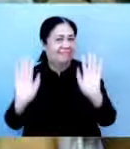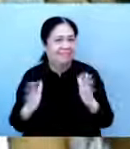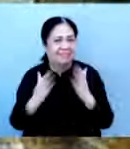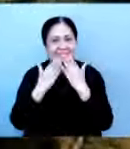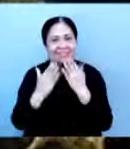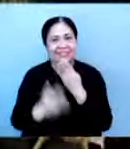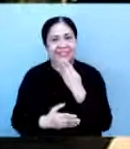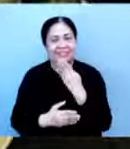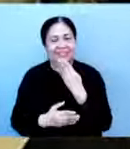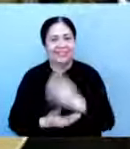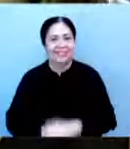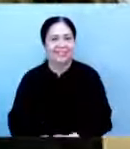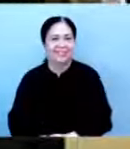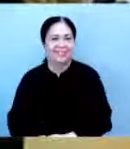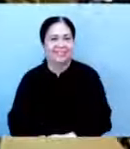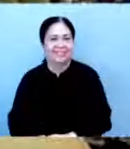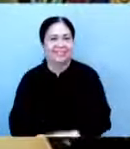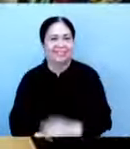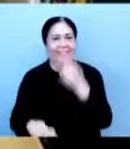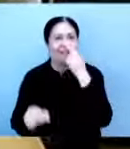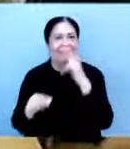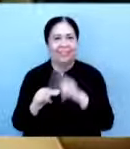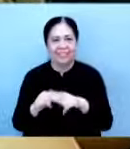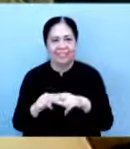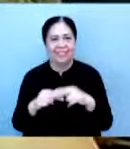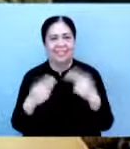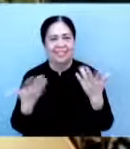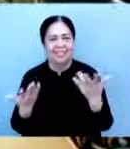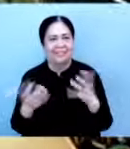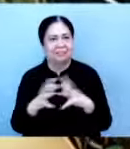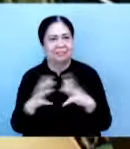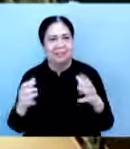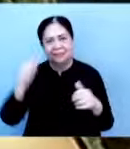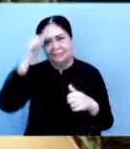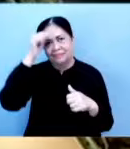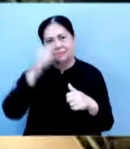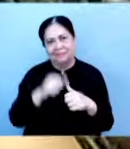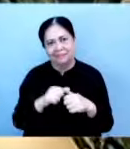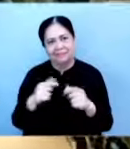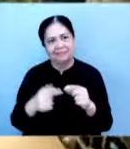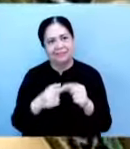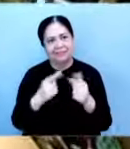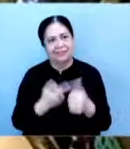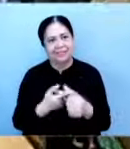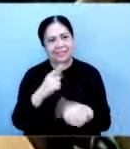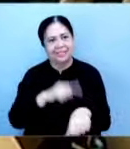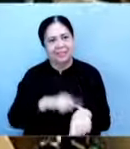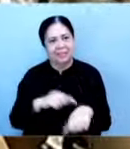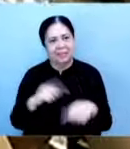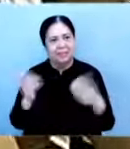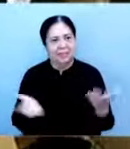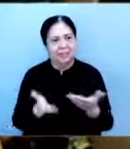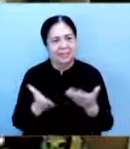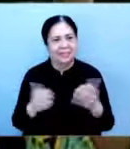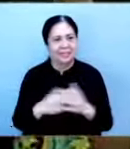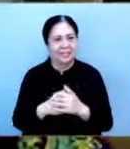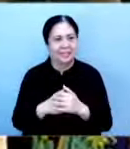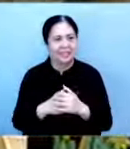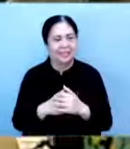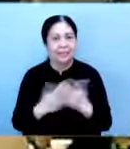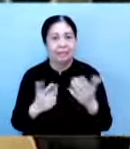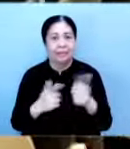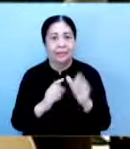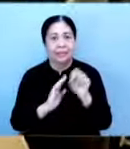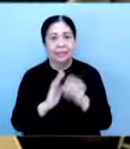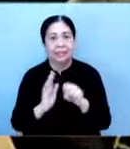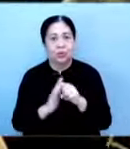for having us Uh it was fun Uh sobrang memorable siya especially first time ko ah first season ko rin sa PBA